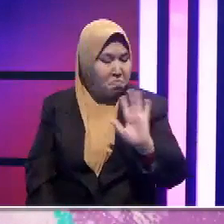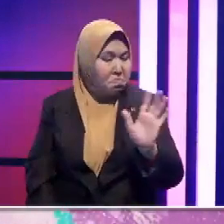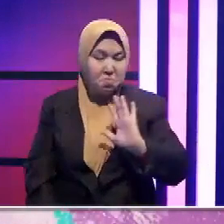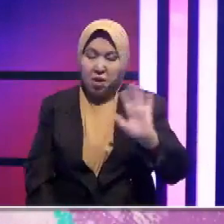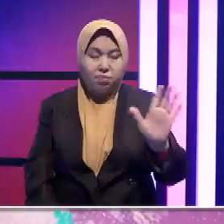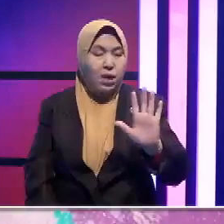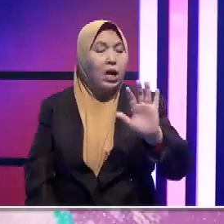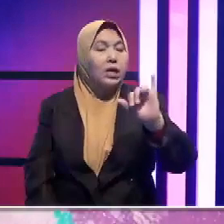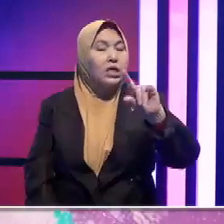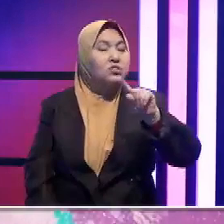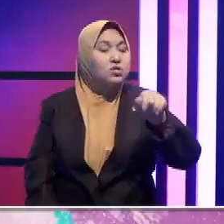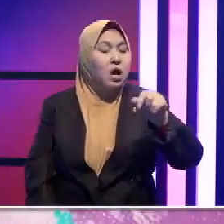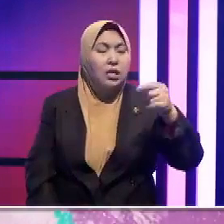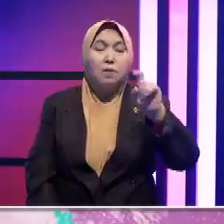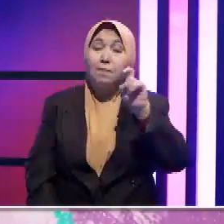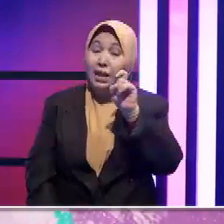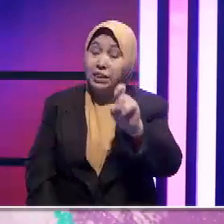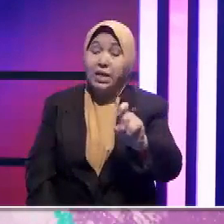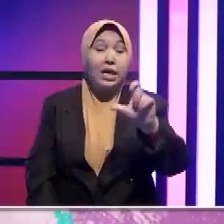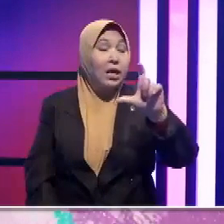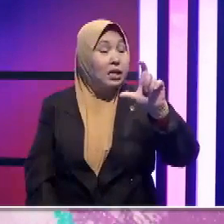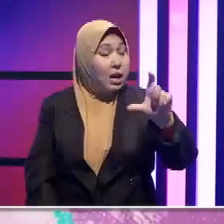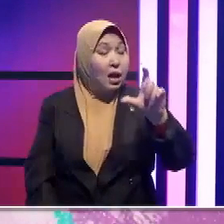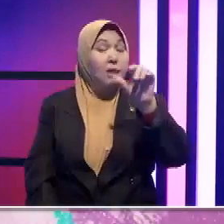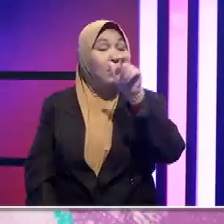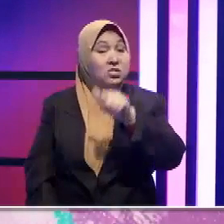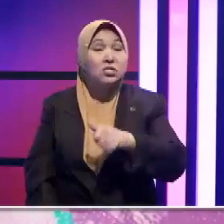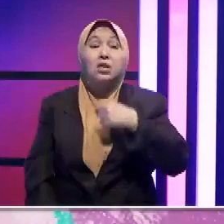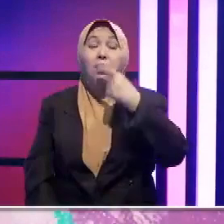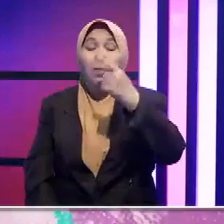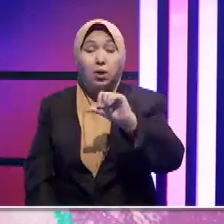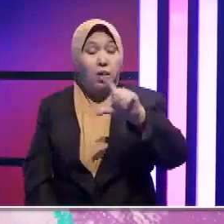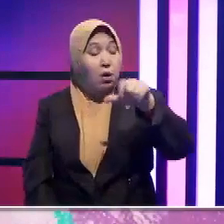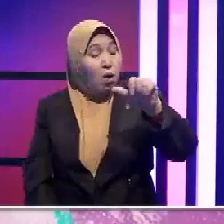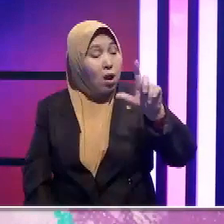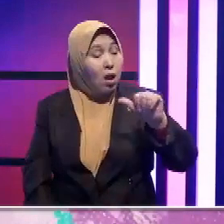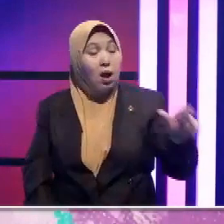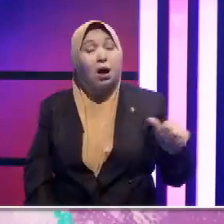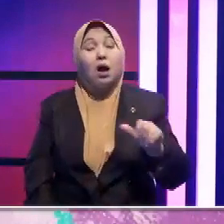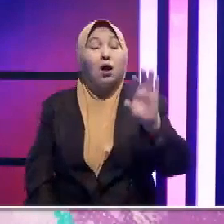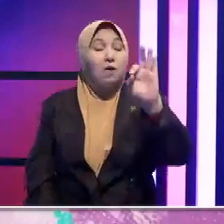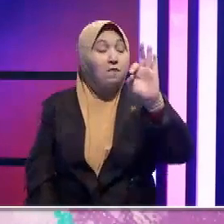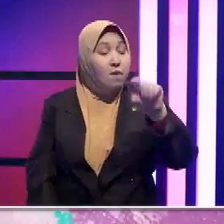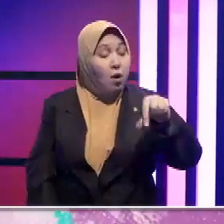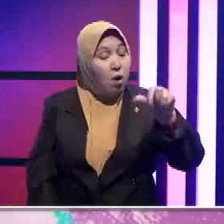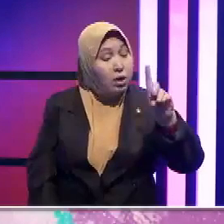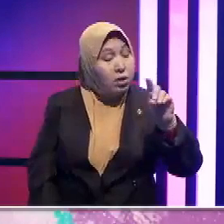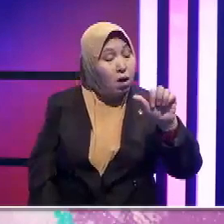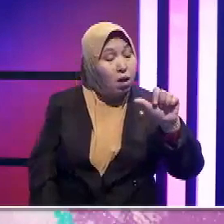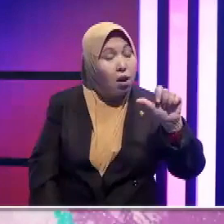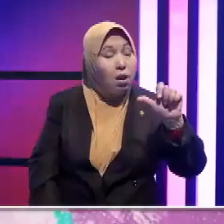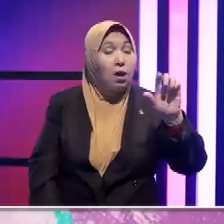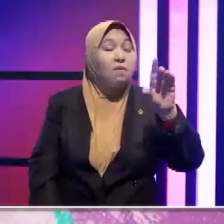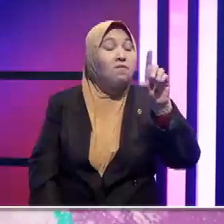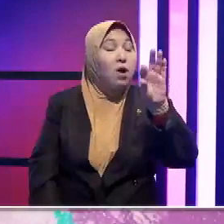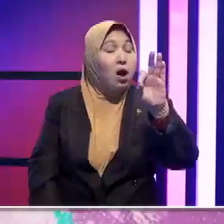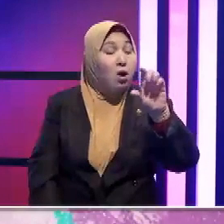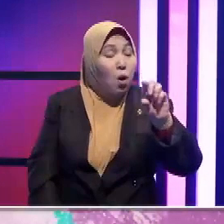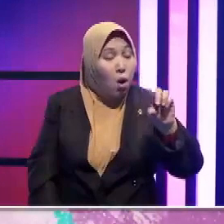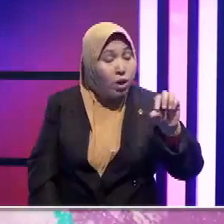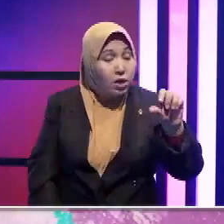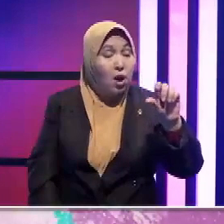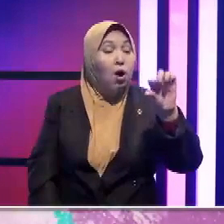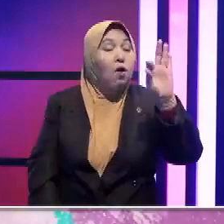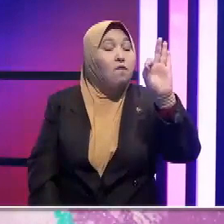bacaan ingin dimatikan dalam menekuni bunyi qolqolah file kode bola begitu Valco